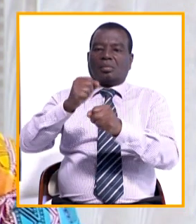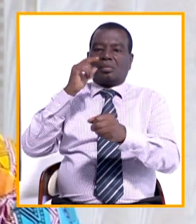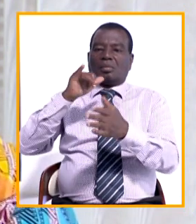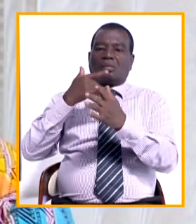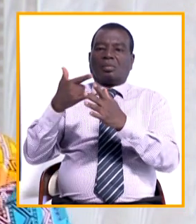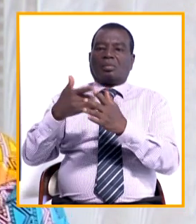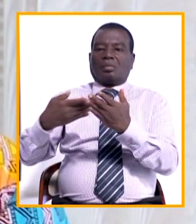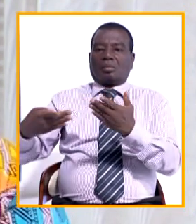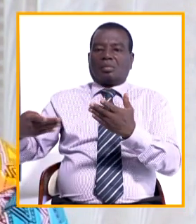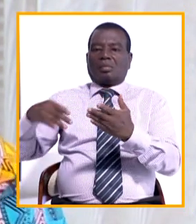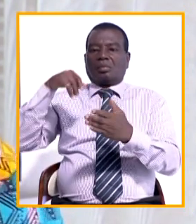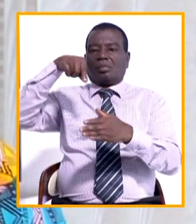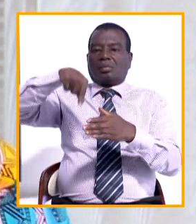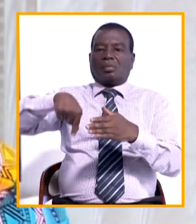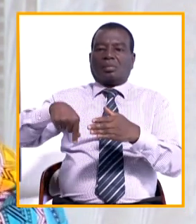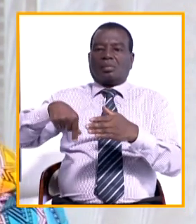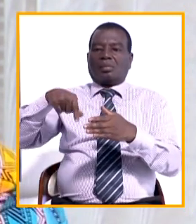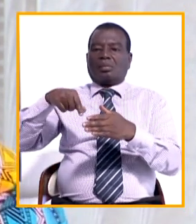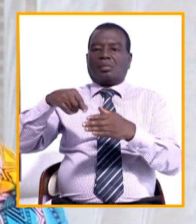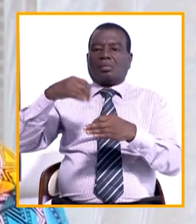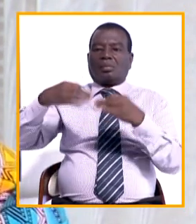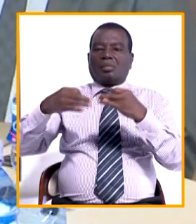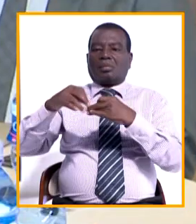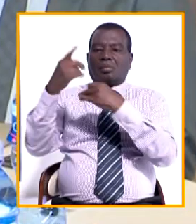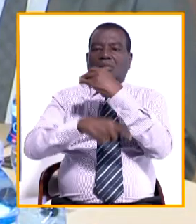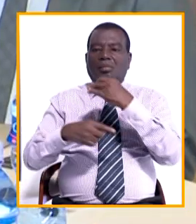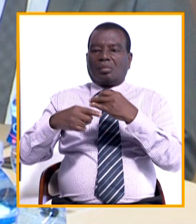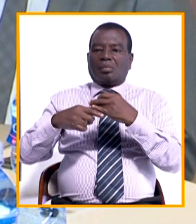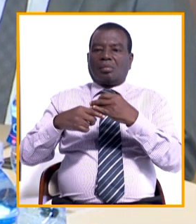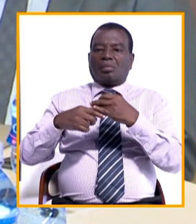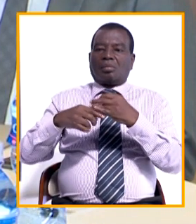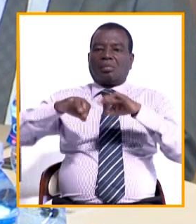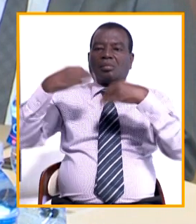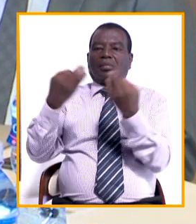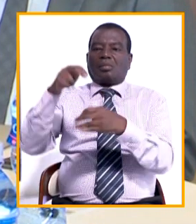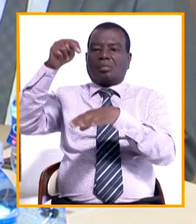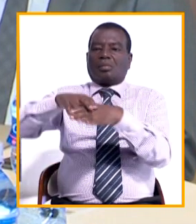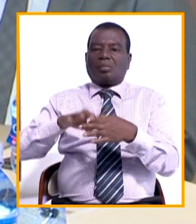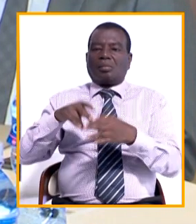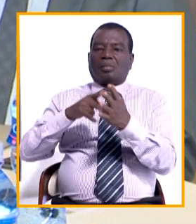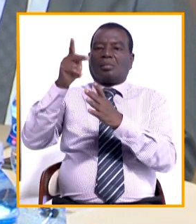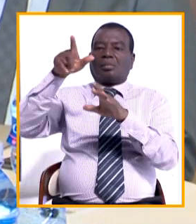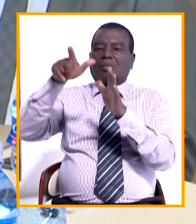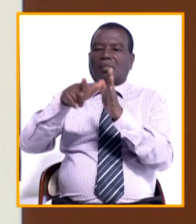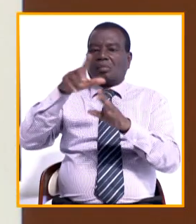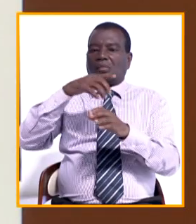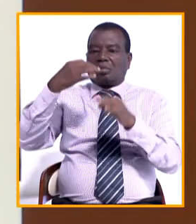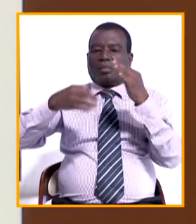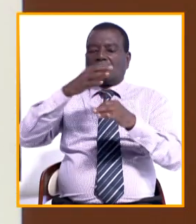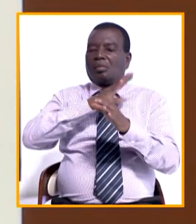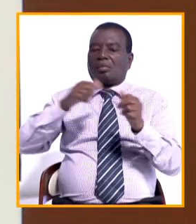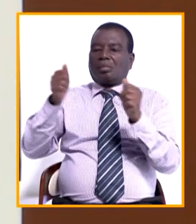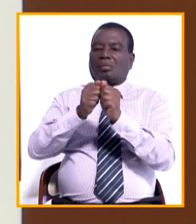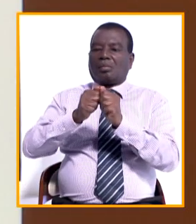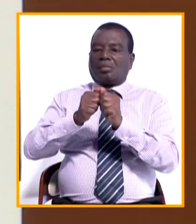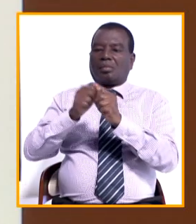un instrument que ce pôle pénal aura à utiliser. La familiarisation de ces professionnels du secteur de la justice avec